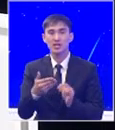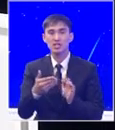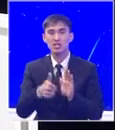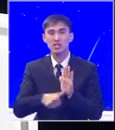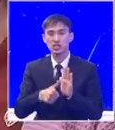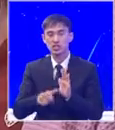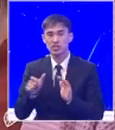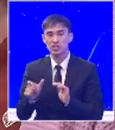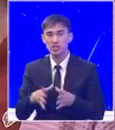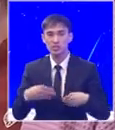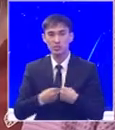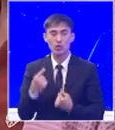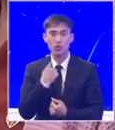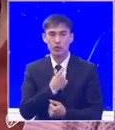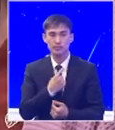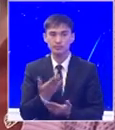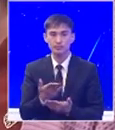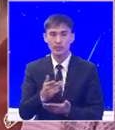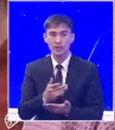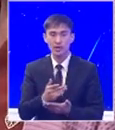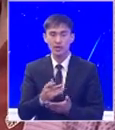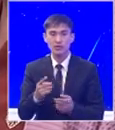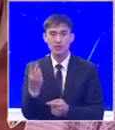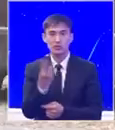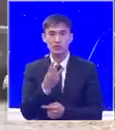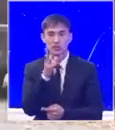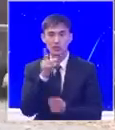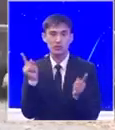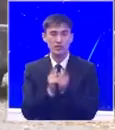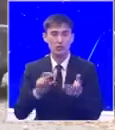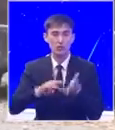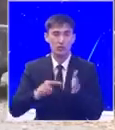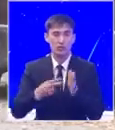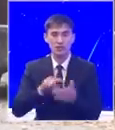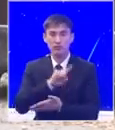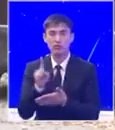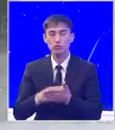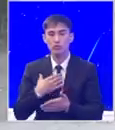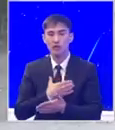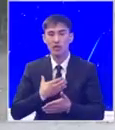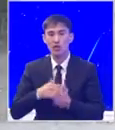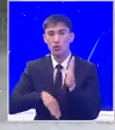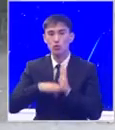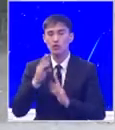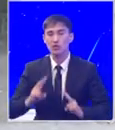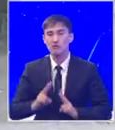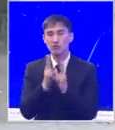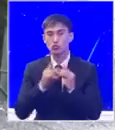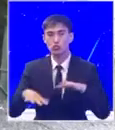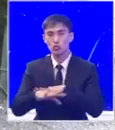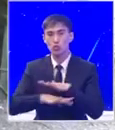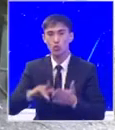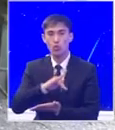города. Во время трехчасовой встречи были подняты разноплановые вопросы. Жители волновало улучшение инфраструктуры города